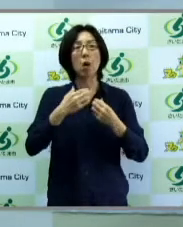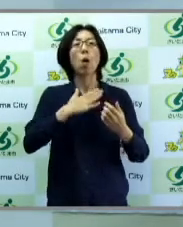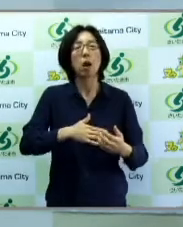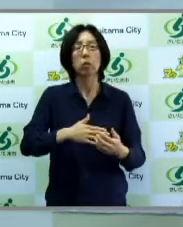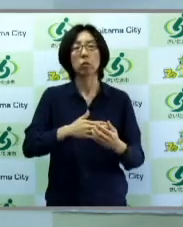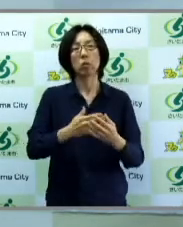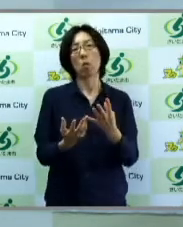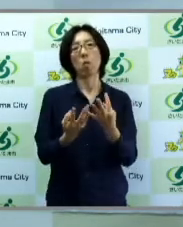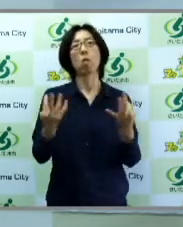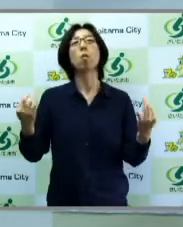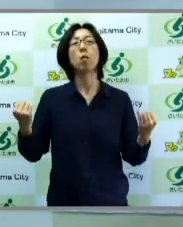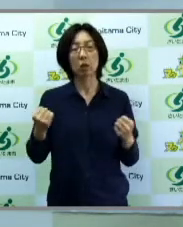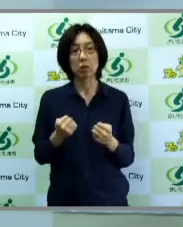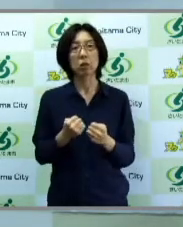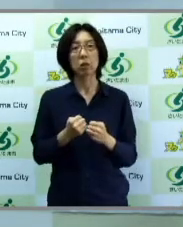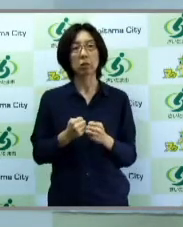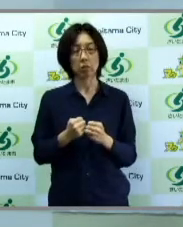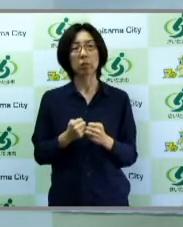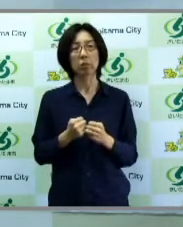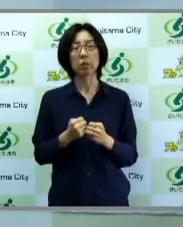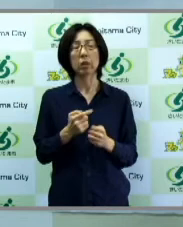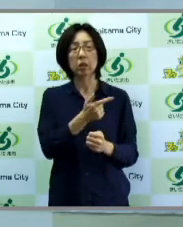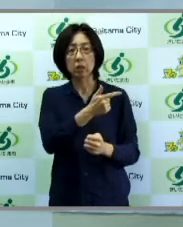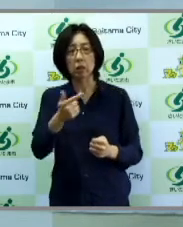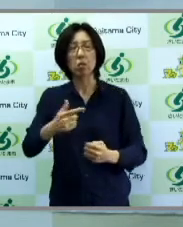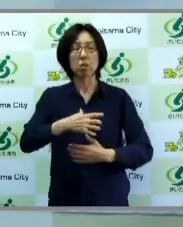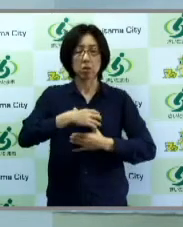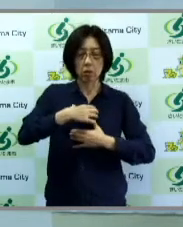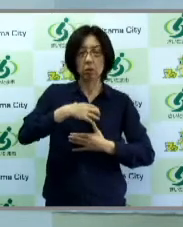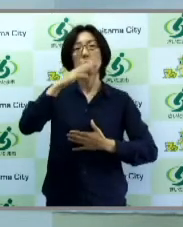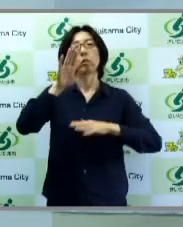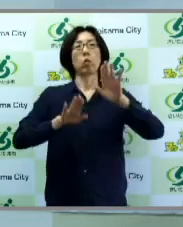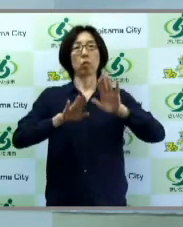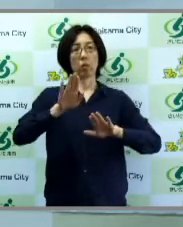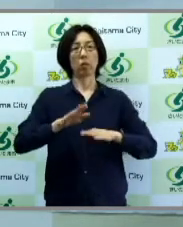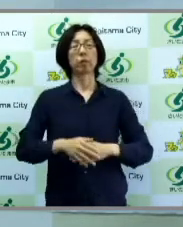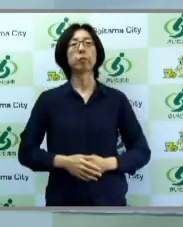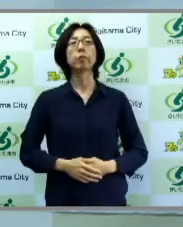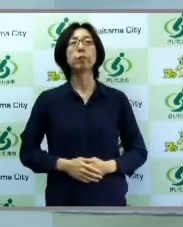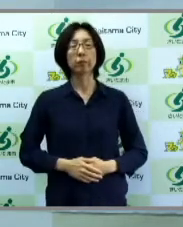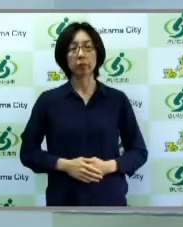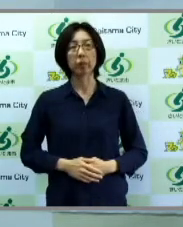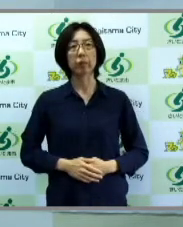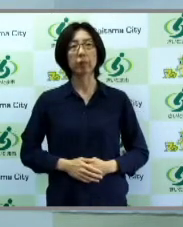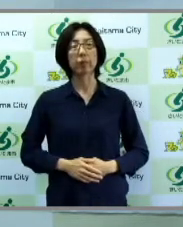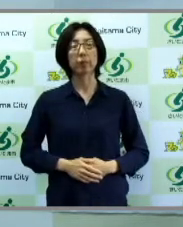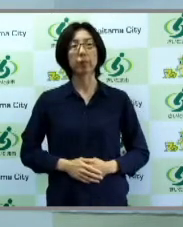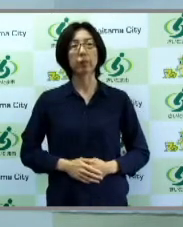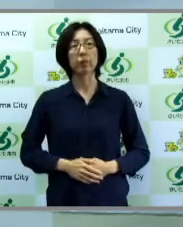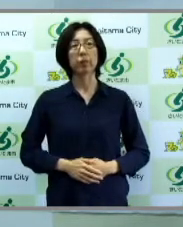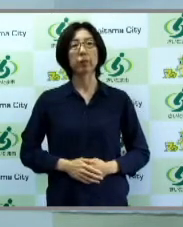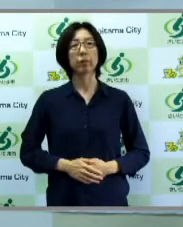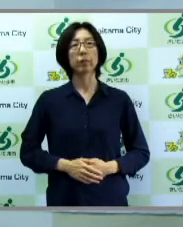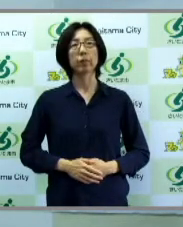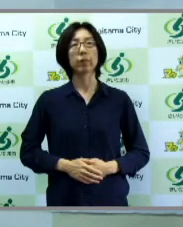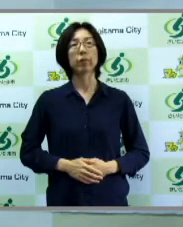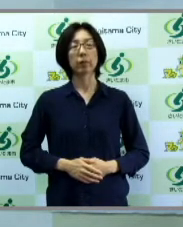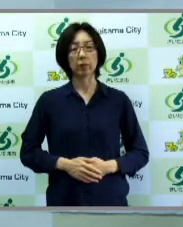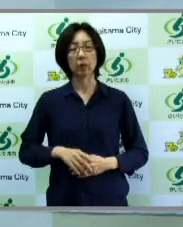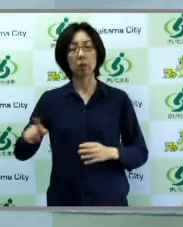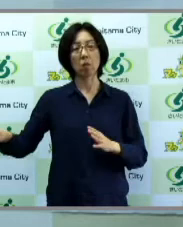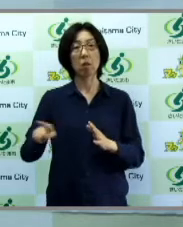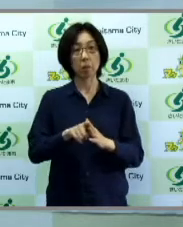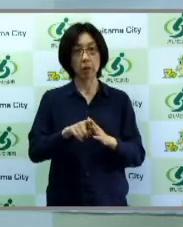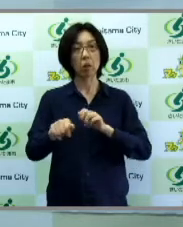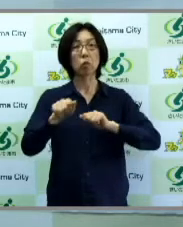ると強い緊張感を持っているところでございます。次にクラスター対策としてのこれまでの取り組みで